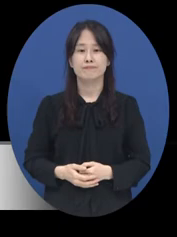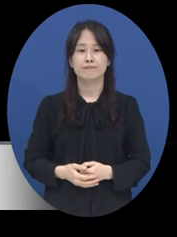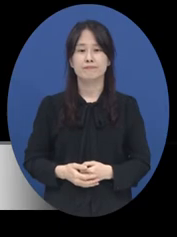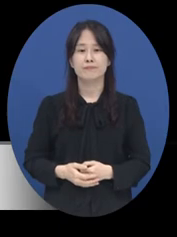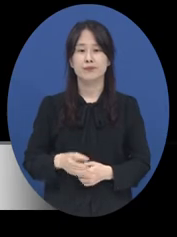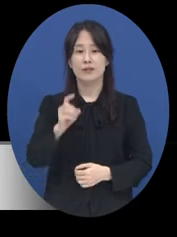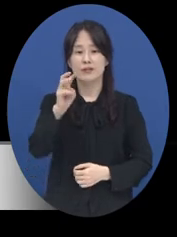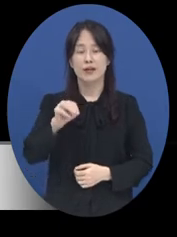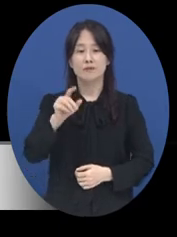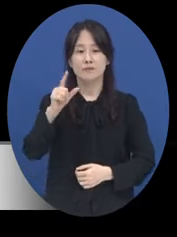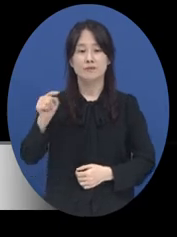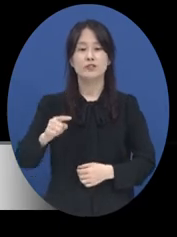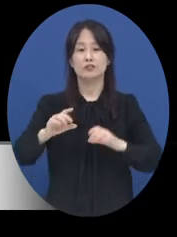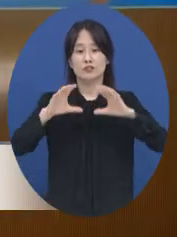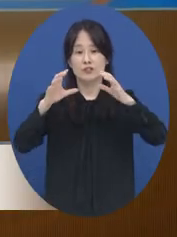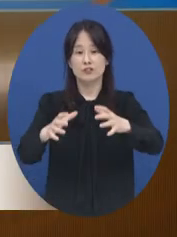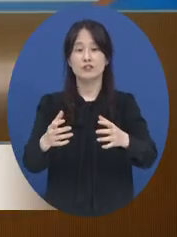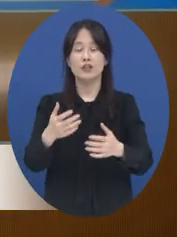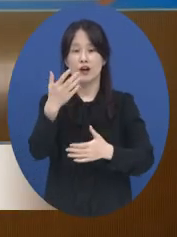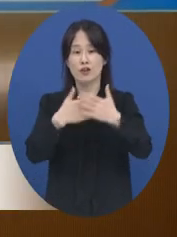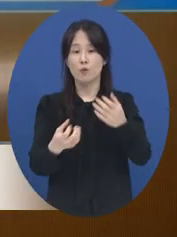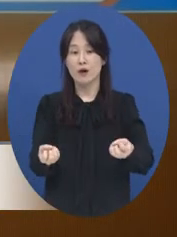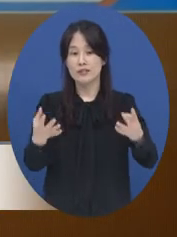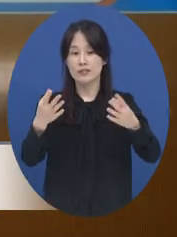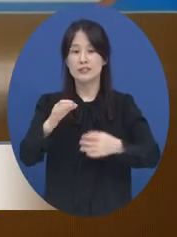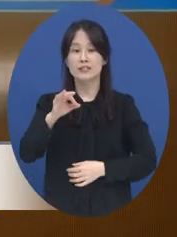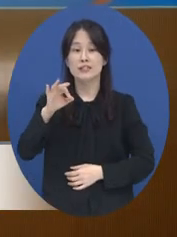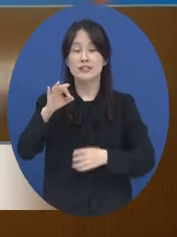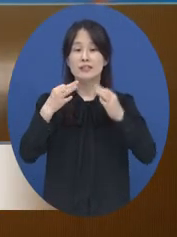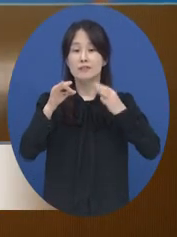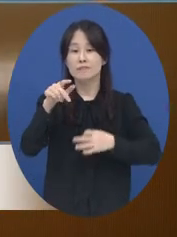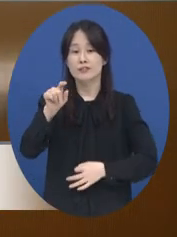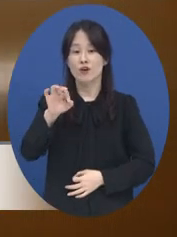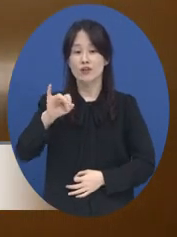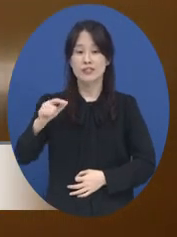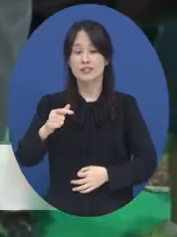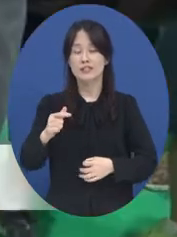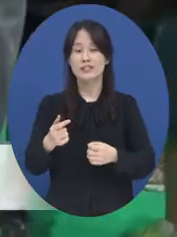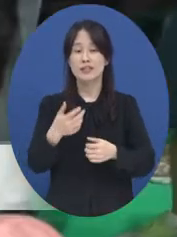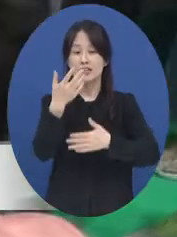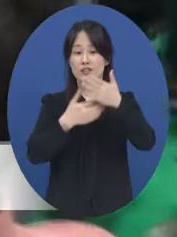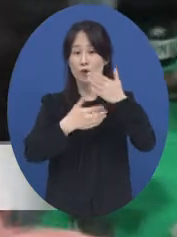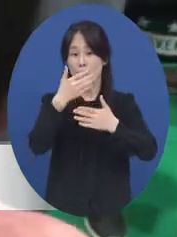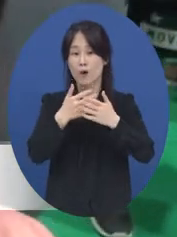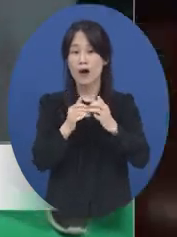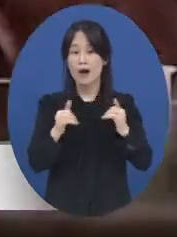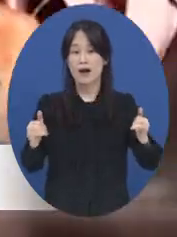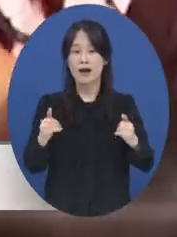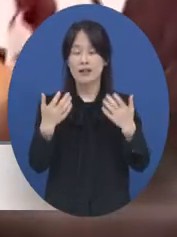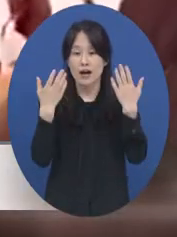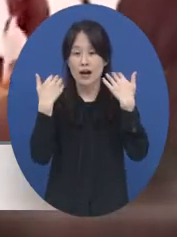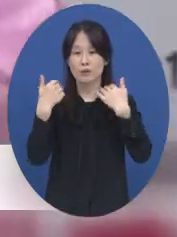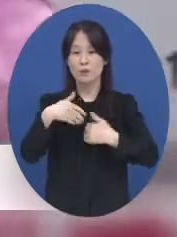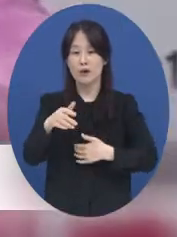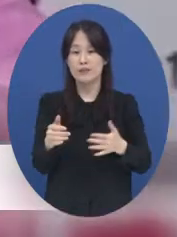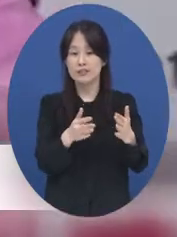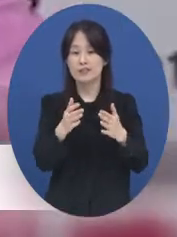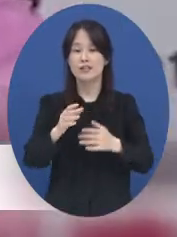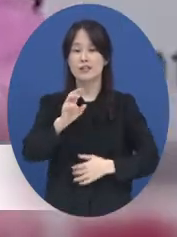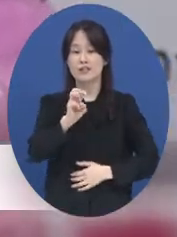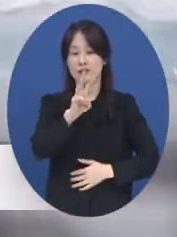올해 DMZ 국제 다큐멘터리 영화제는 김정인 감독의 개막작 학교 가는 길을 비롯해